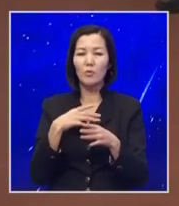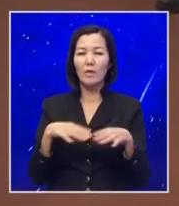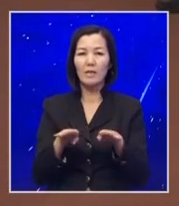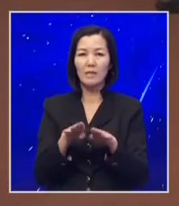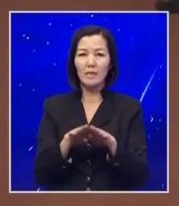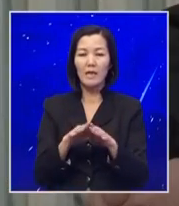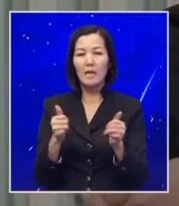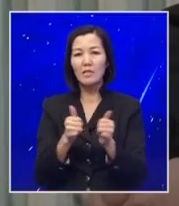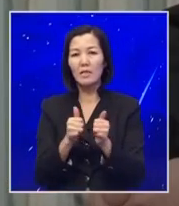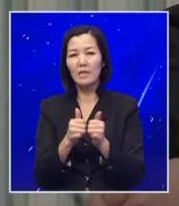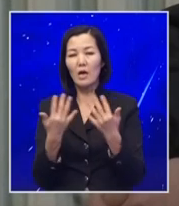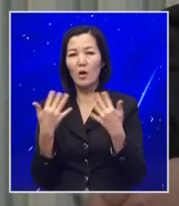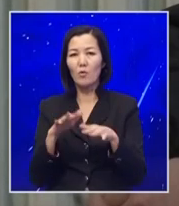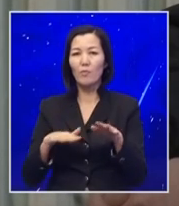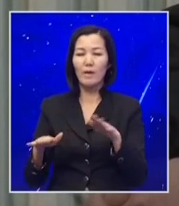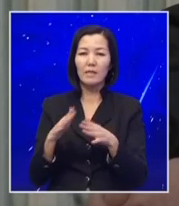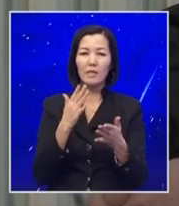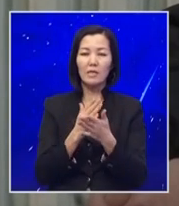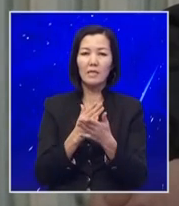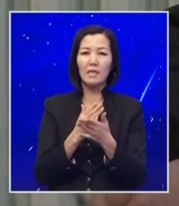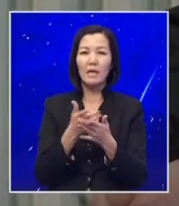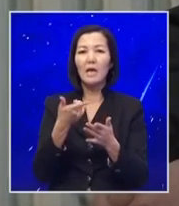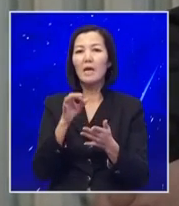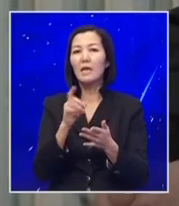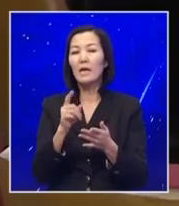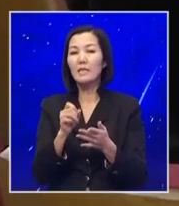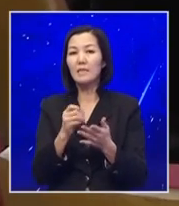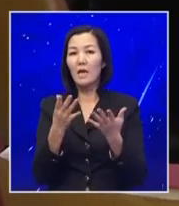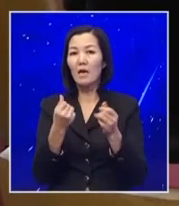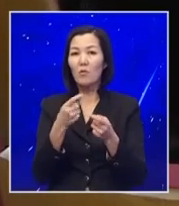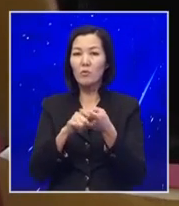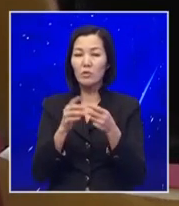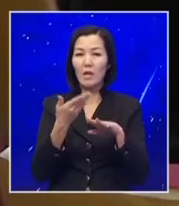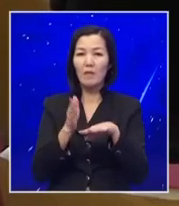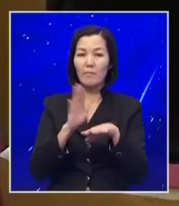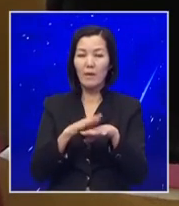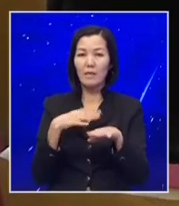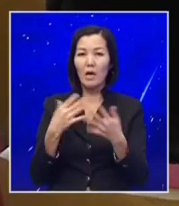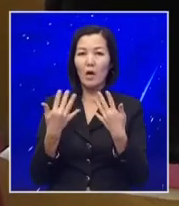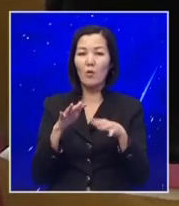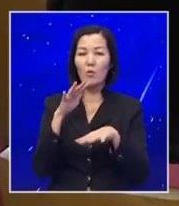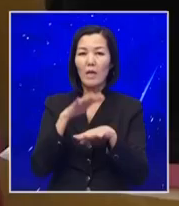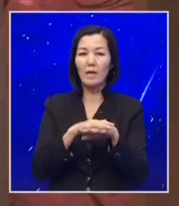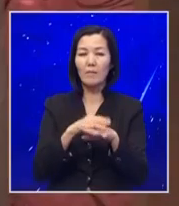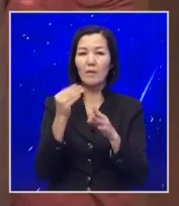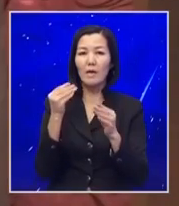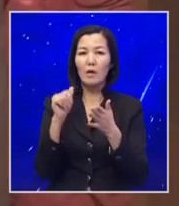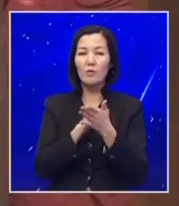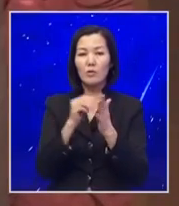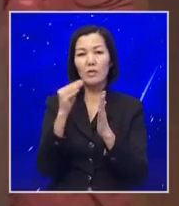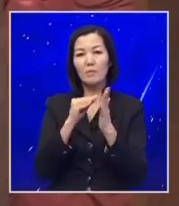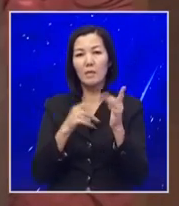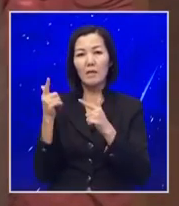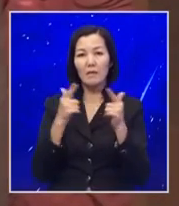маңында жатыр, бірақ жұрт табиғи газ қызығын көре алмай отырмыз деп наразы. Ал ауыл башысы сметалық құжаттар дайындалып